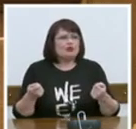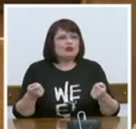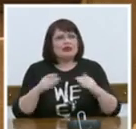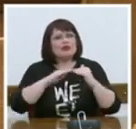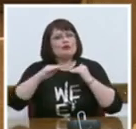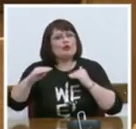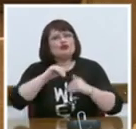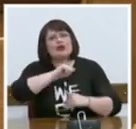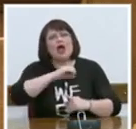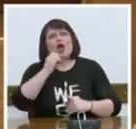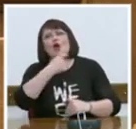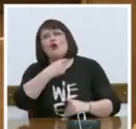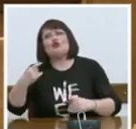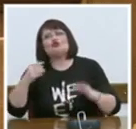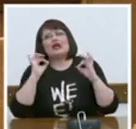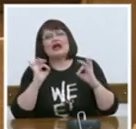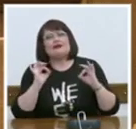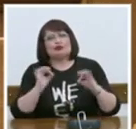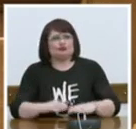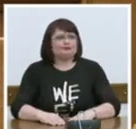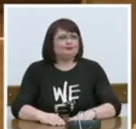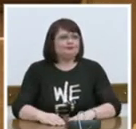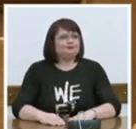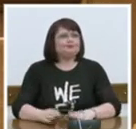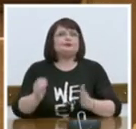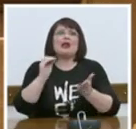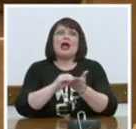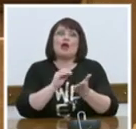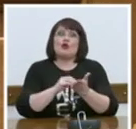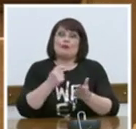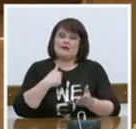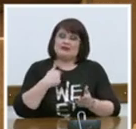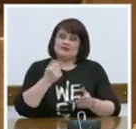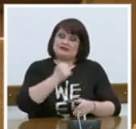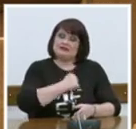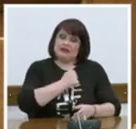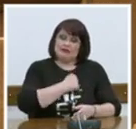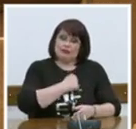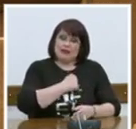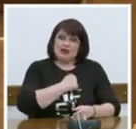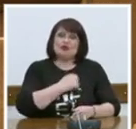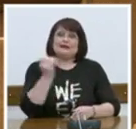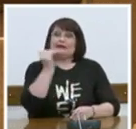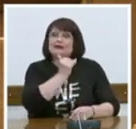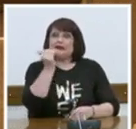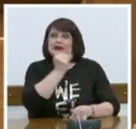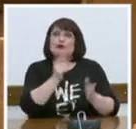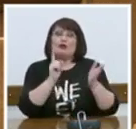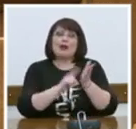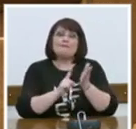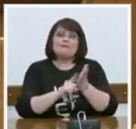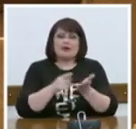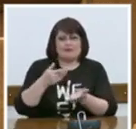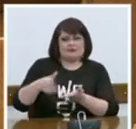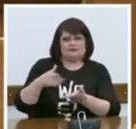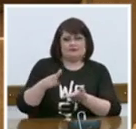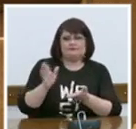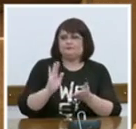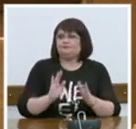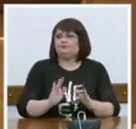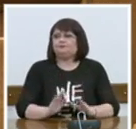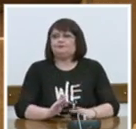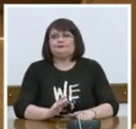ΑΟΣ. Παράλληλα, για την ΙΚΙ είναι σαφές ότι πρέπει αμέσως να απομακρυνθεί η απειλή